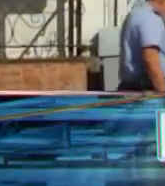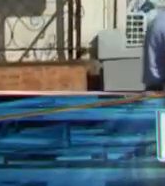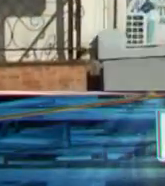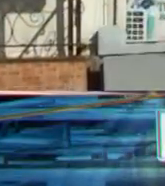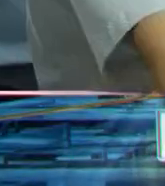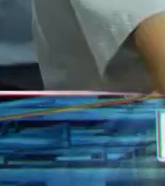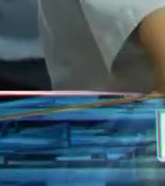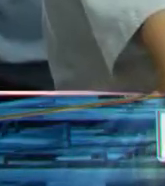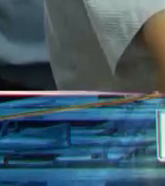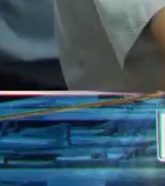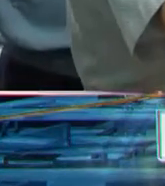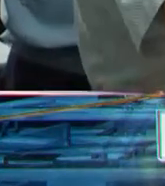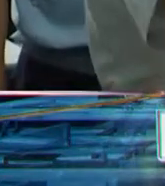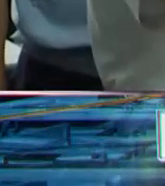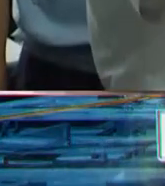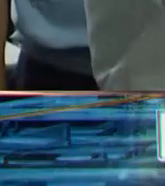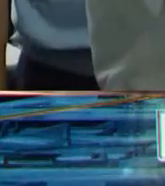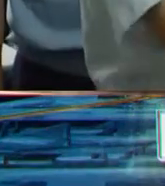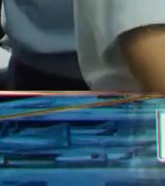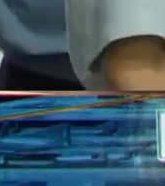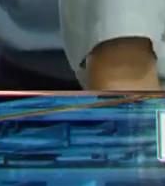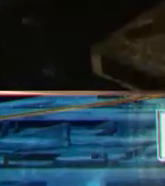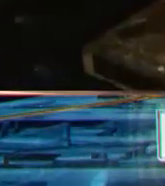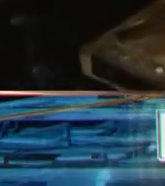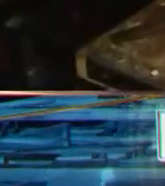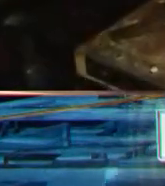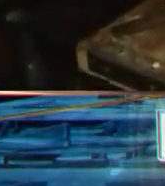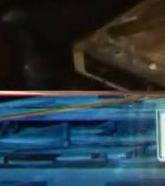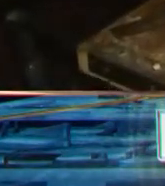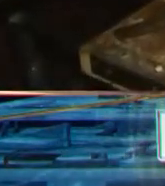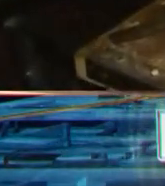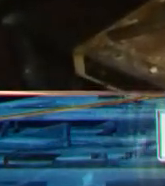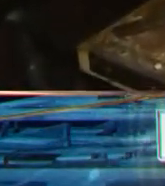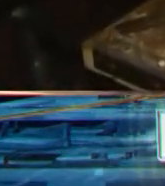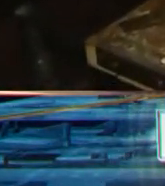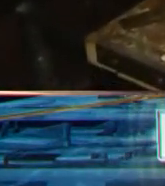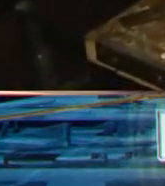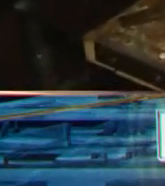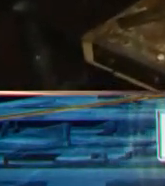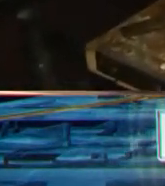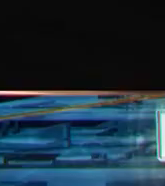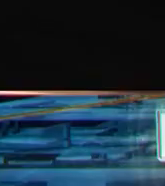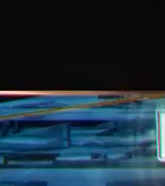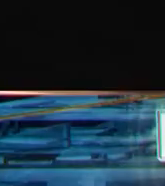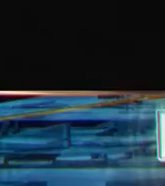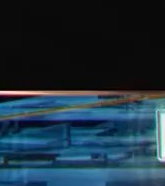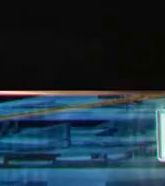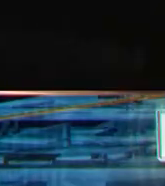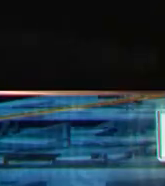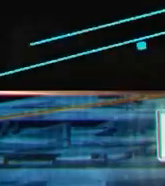Санитарлық кітапша жоқ. Қорғаныш құралдарынсыз қызмет. Талдықорғанда санитарлық талаптарды сақтамаған 20-дан аса құқық бұзушылық